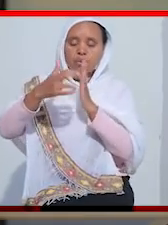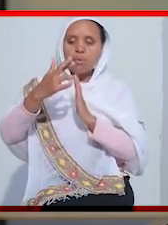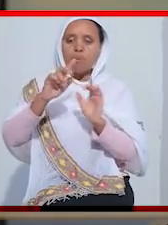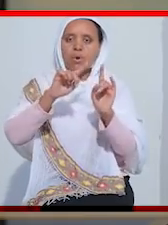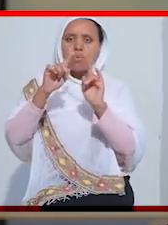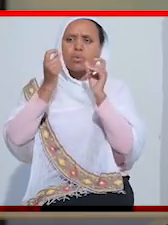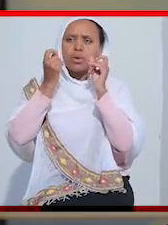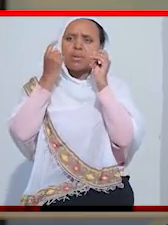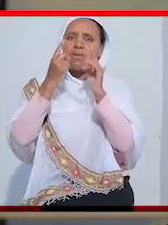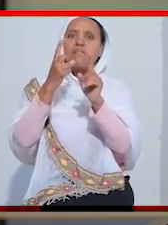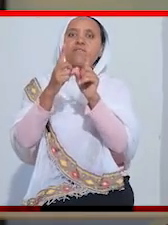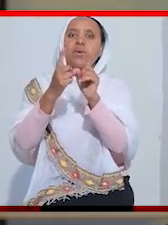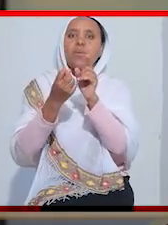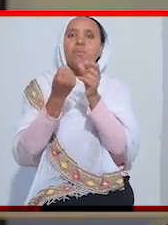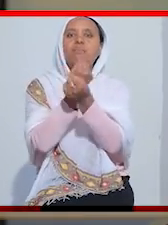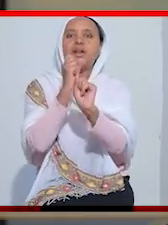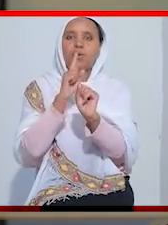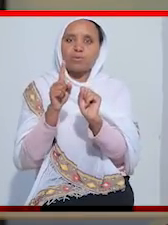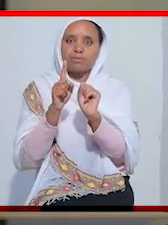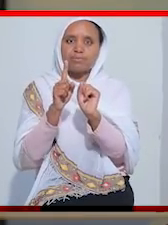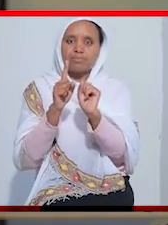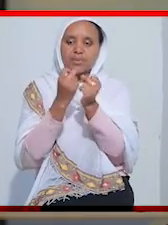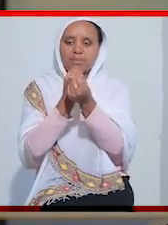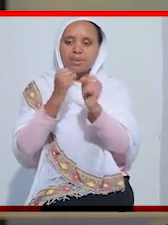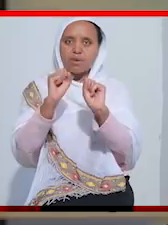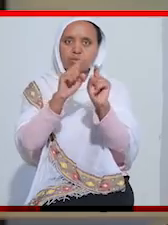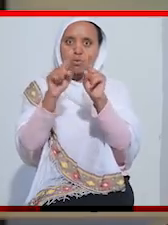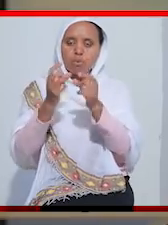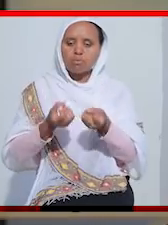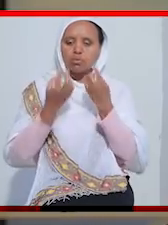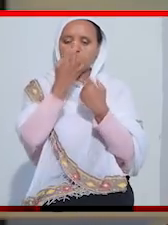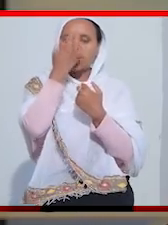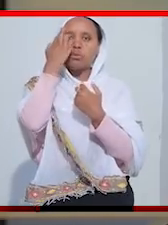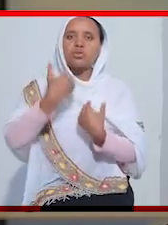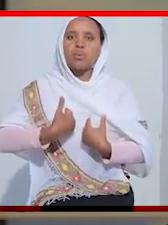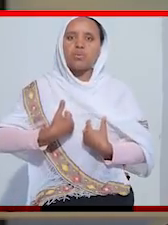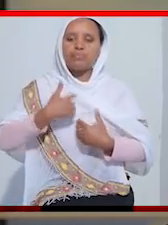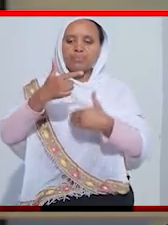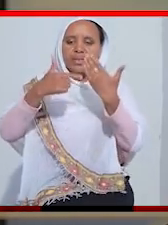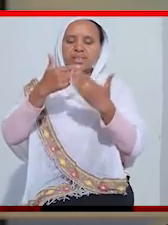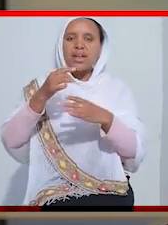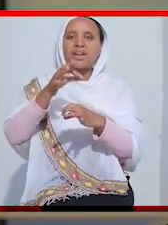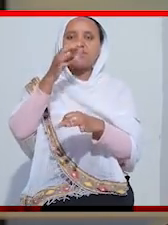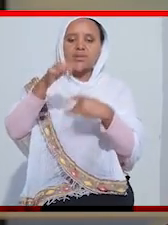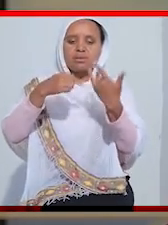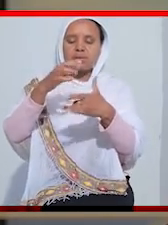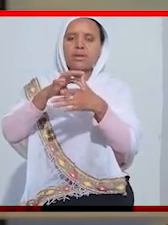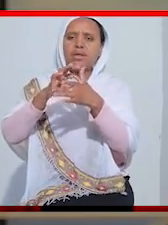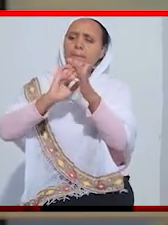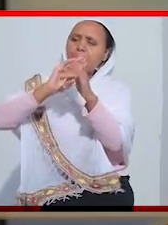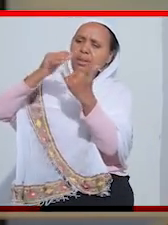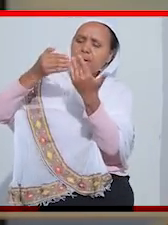ውጤት ወይም ደግሞ የመትጋት ፍሬው መዳን ነው። የሚድንባቸው ደግሞ ብዙ ምክንያቶች አሉ። ስለ ነፍስ፣ ስለ